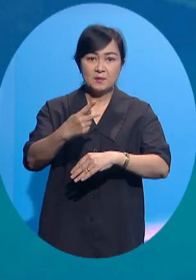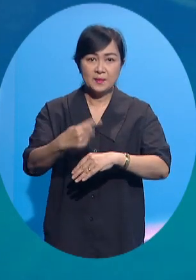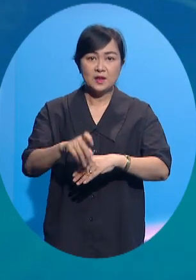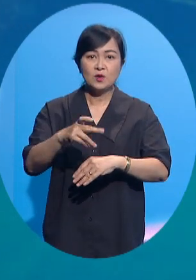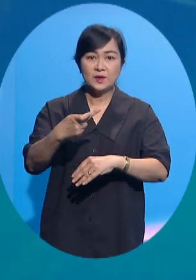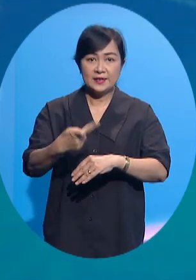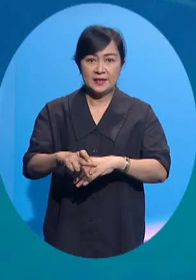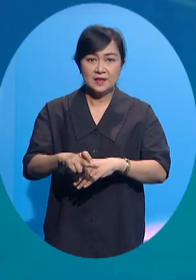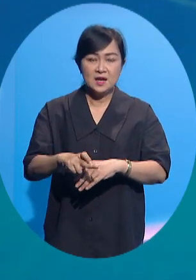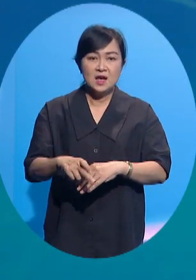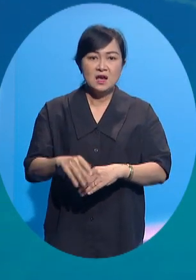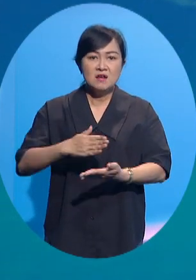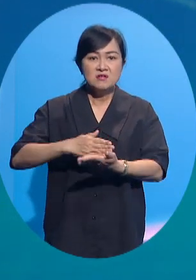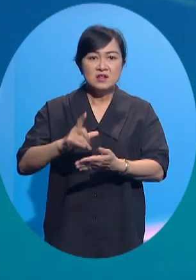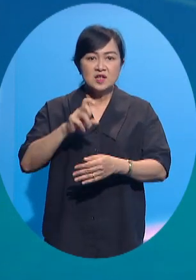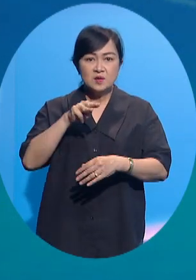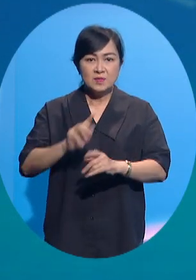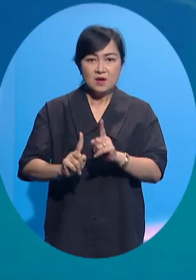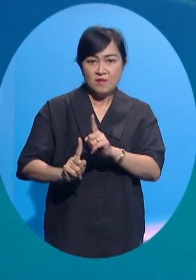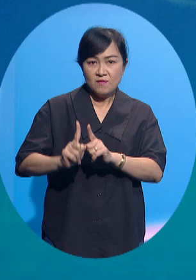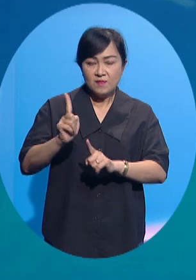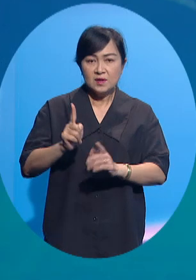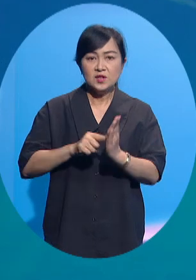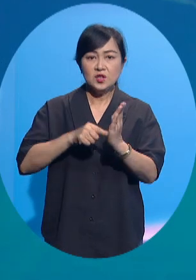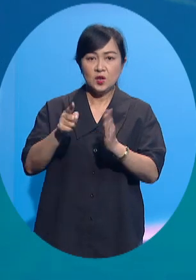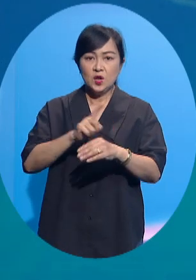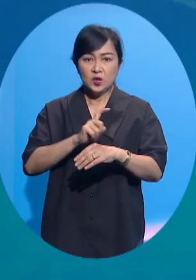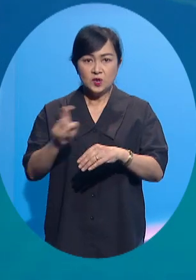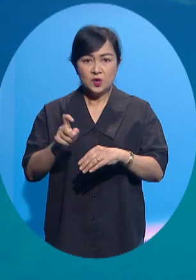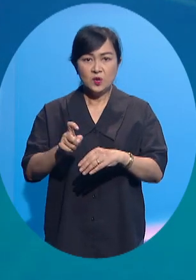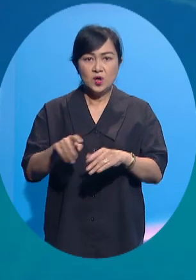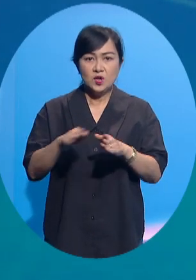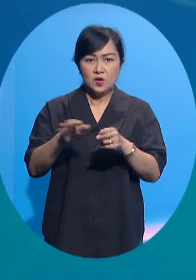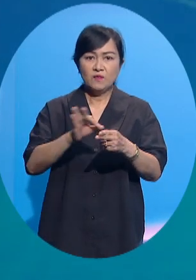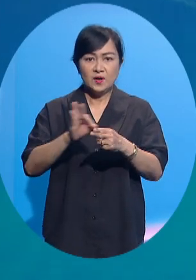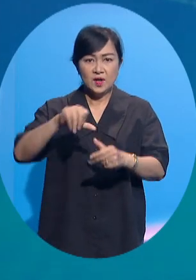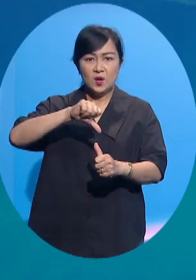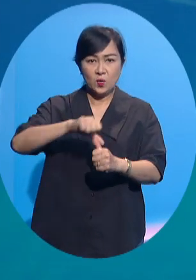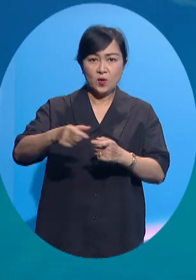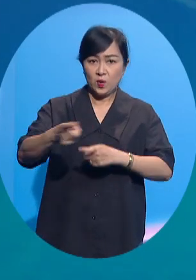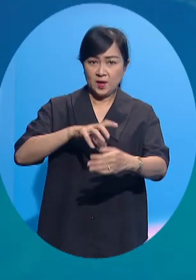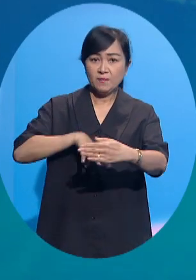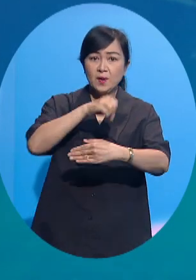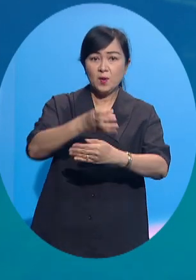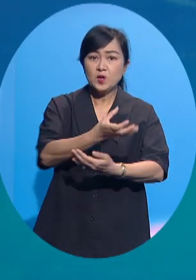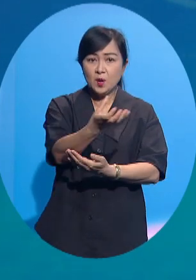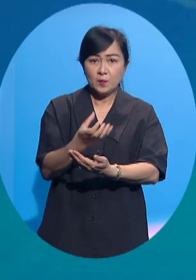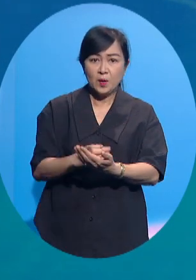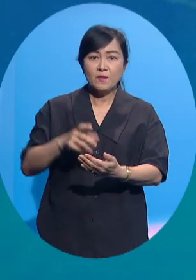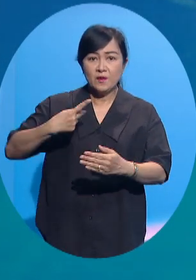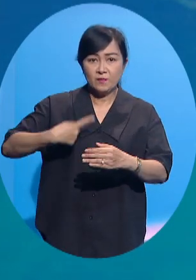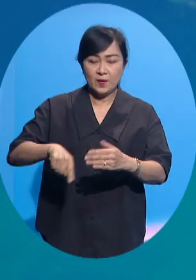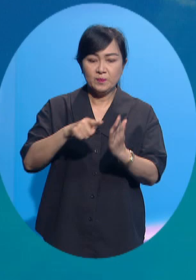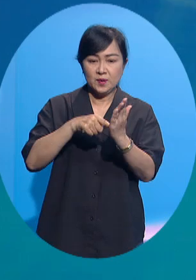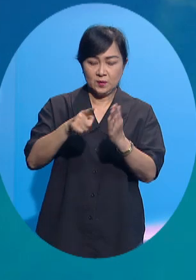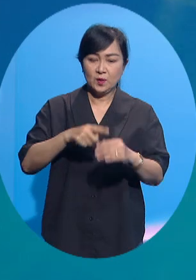Tab Korean vì dư lượng cademi vượt ngưỡng tiêu chuẩn điều này một lần nữa đặt nhiều vấn đề liên quan đến công tác quản lý phầ bón nhập khẩu